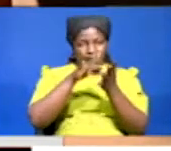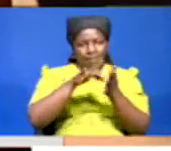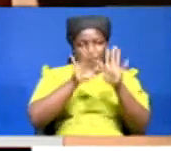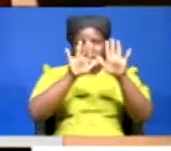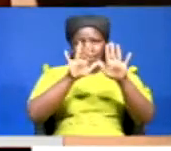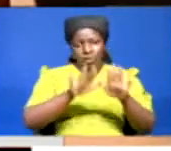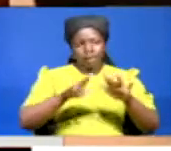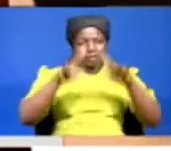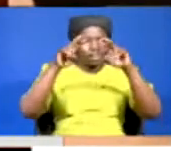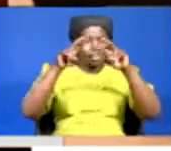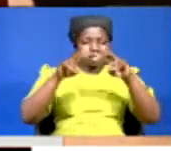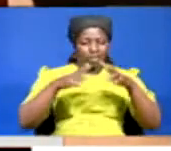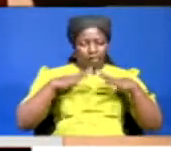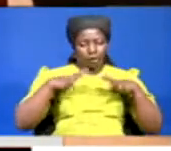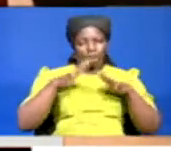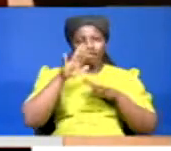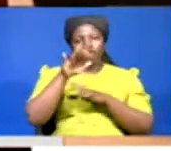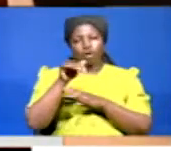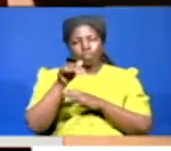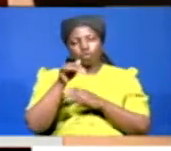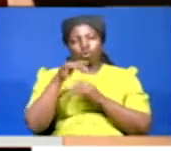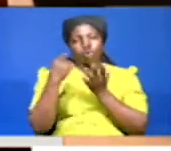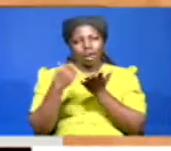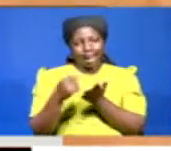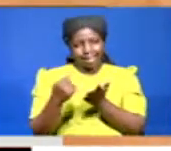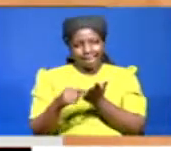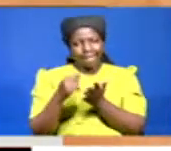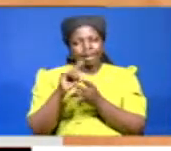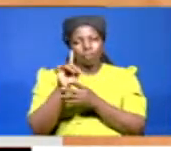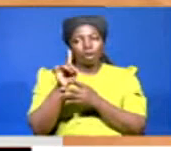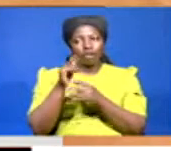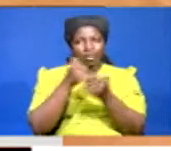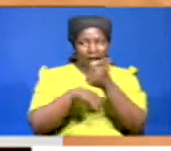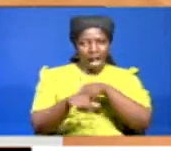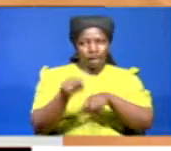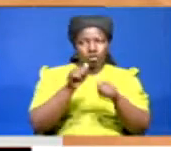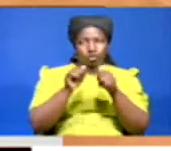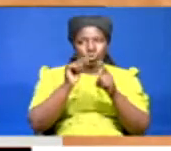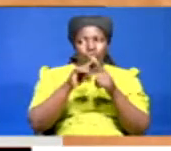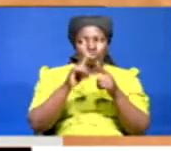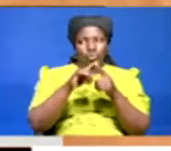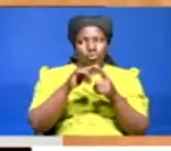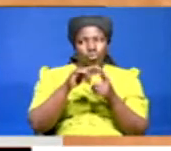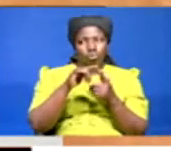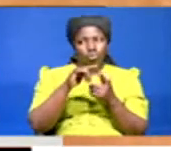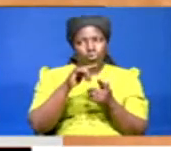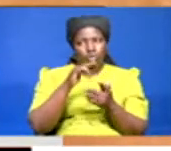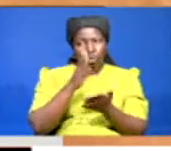people coming from Uganda as one of the containment measures.